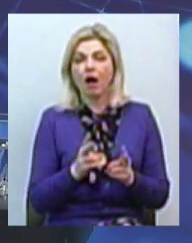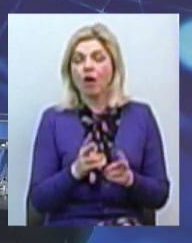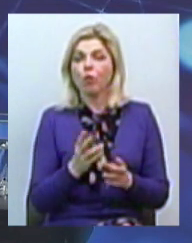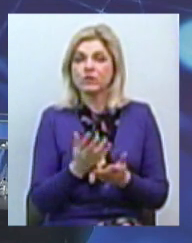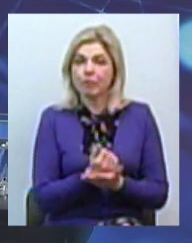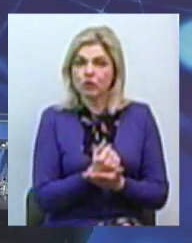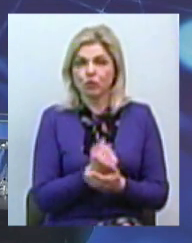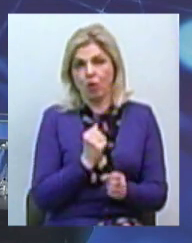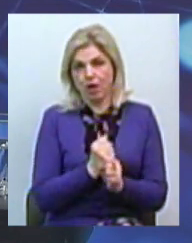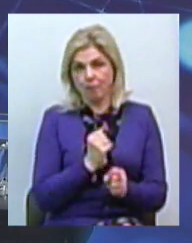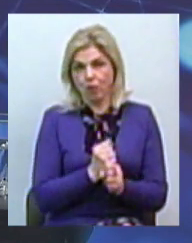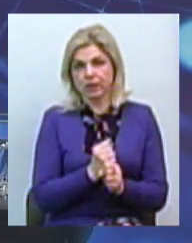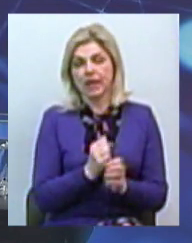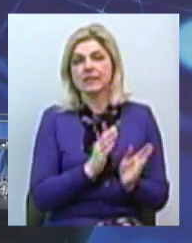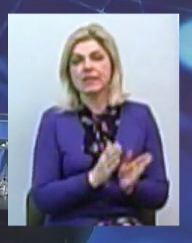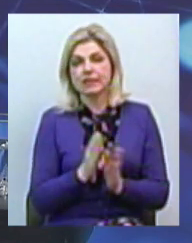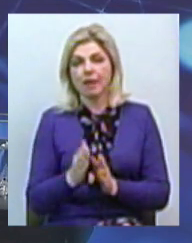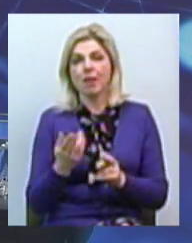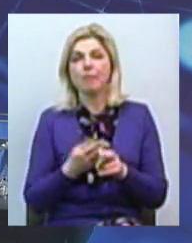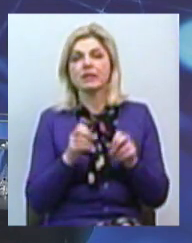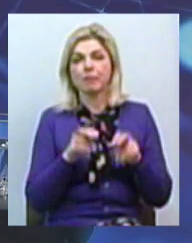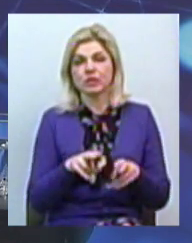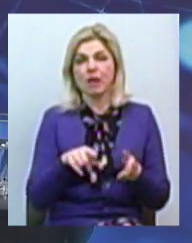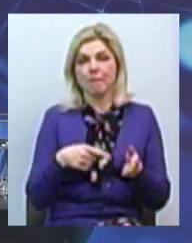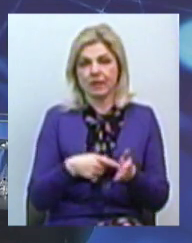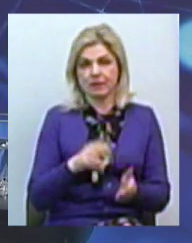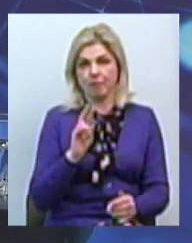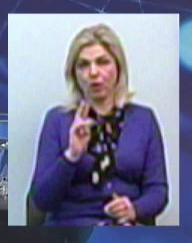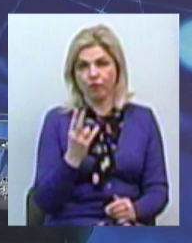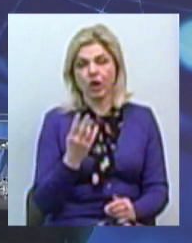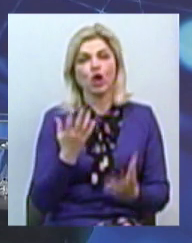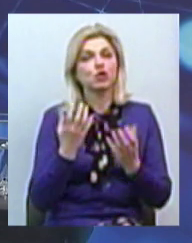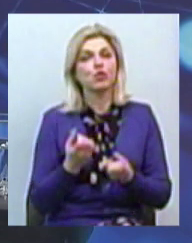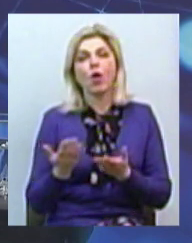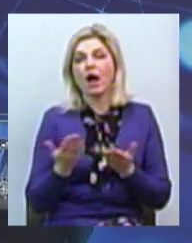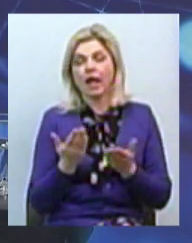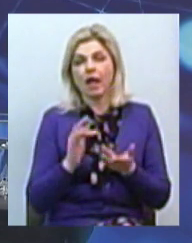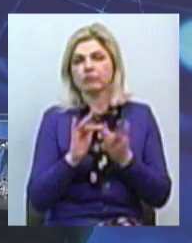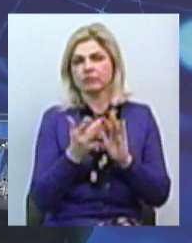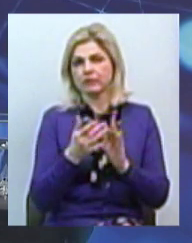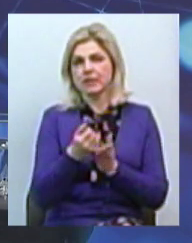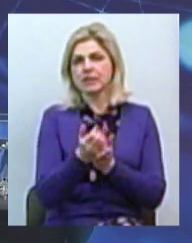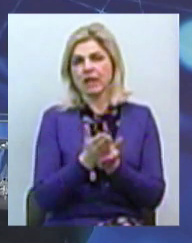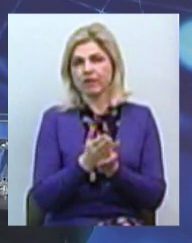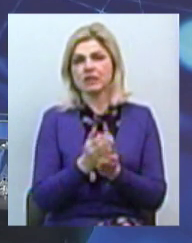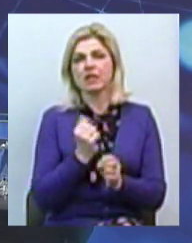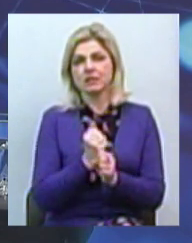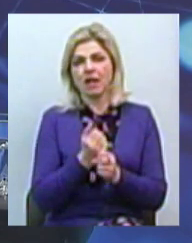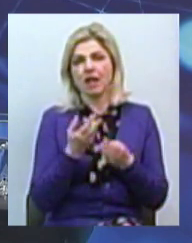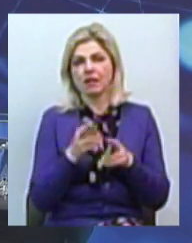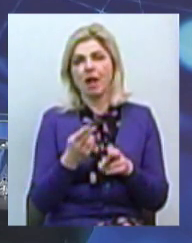діє система «Безпечне місто» в Миколаєві? Які ще електронні сервіси створені для безпеки і